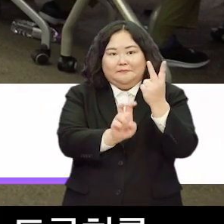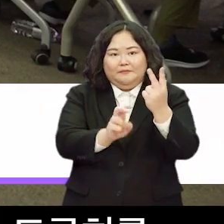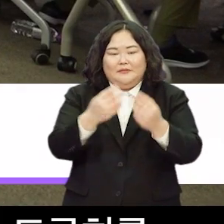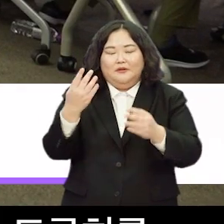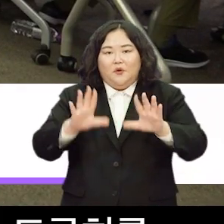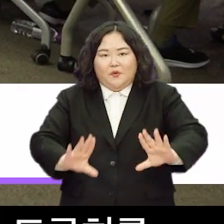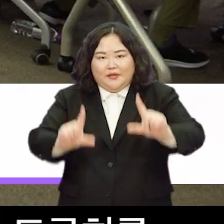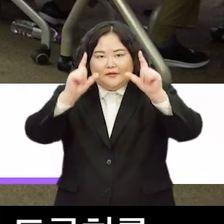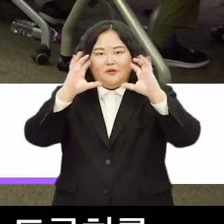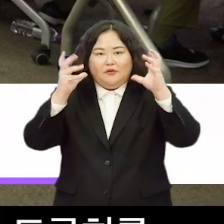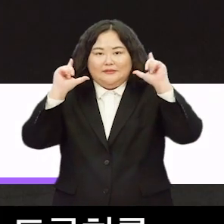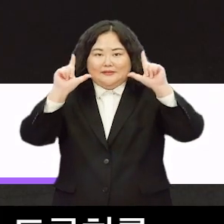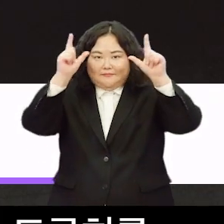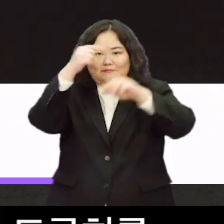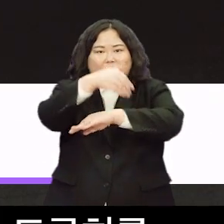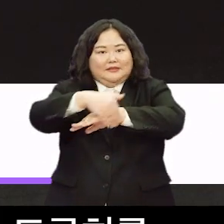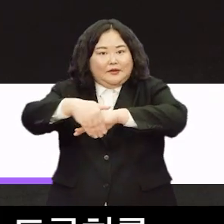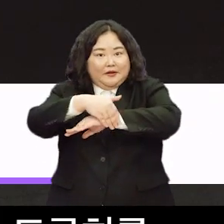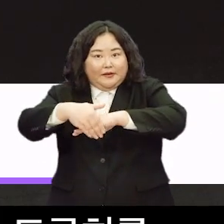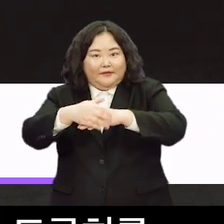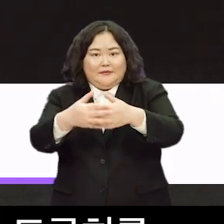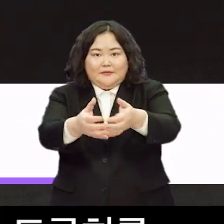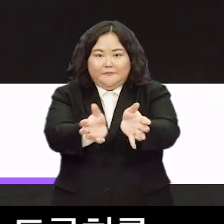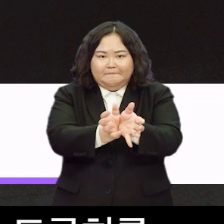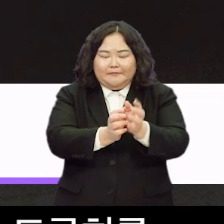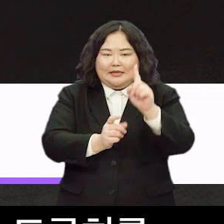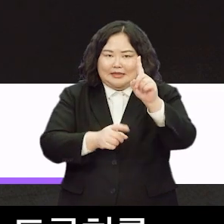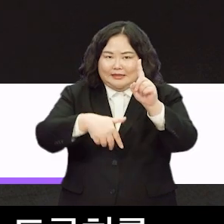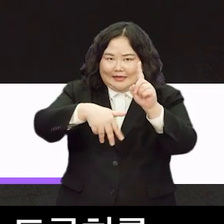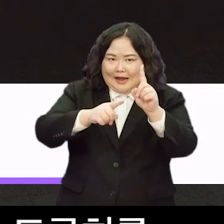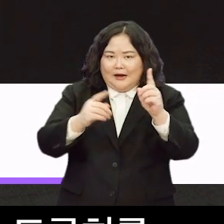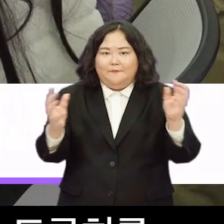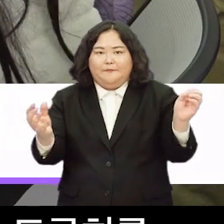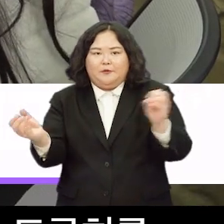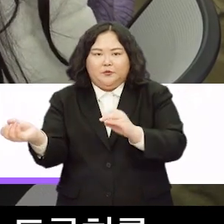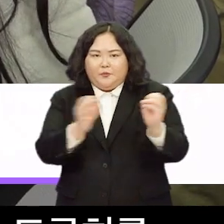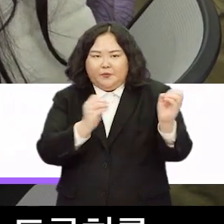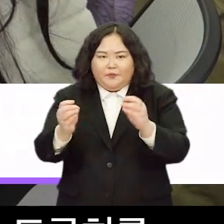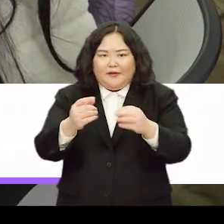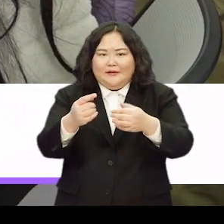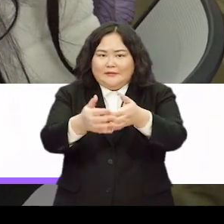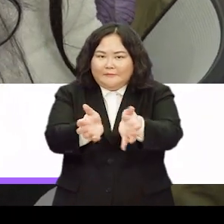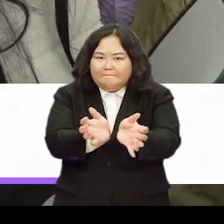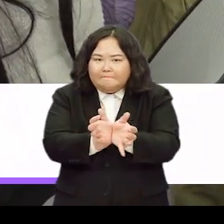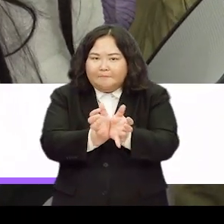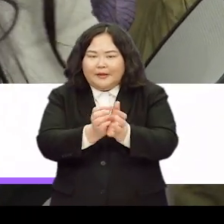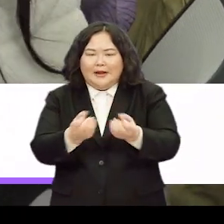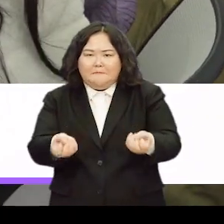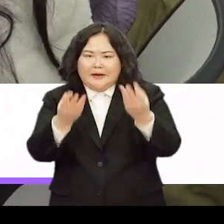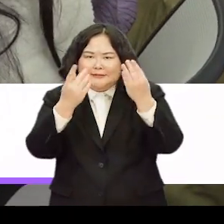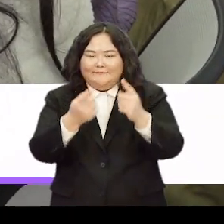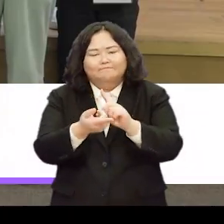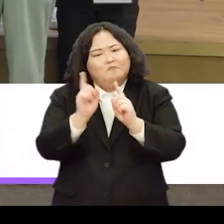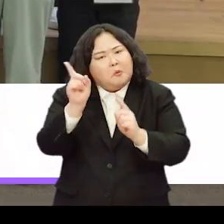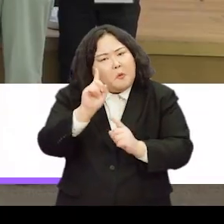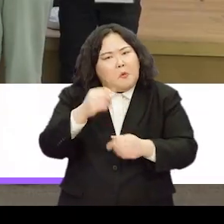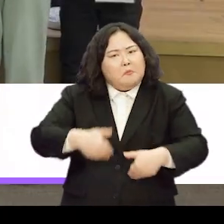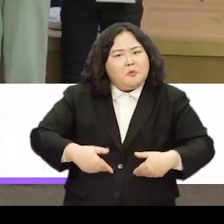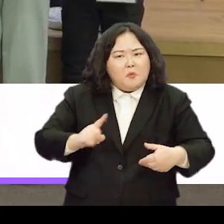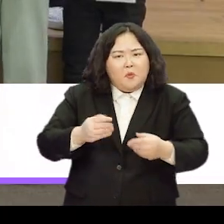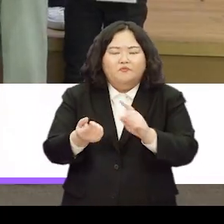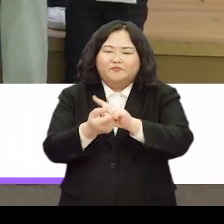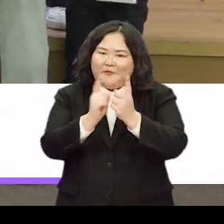20일 2024년 어린이날 행사 기획을 위한 어린이 기획단 1차 토론회를 열고 기획단이 할 수 있는